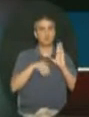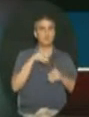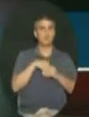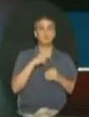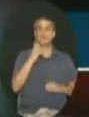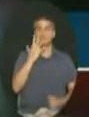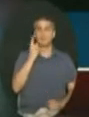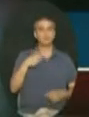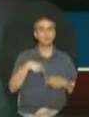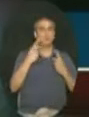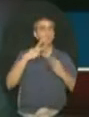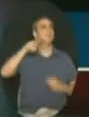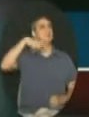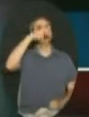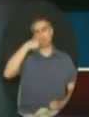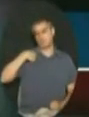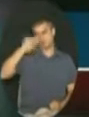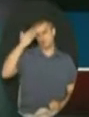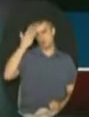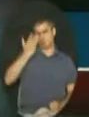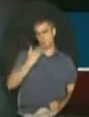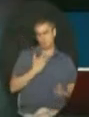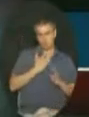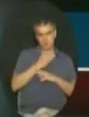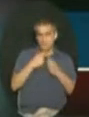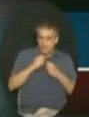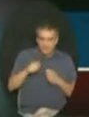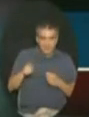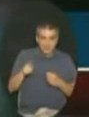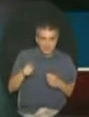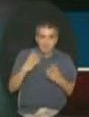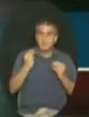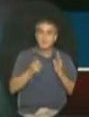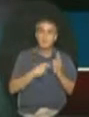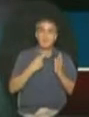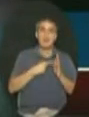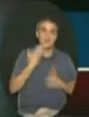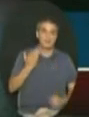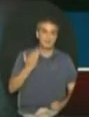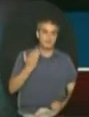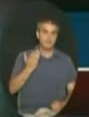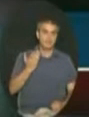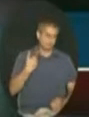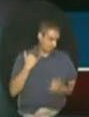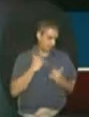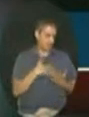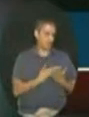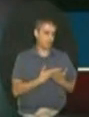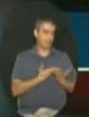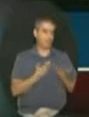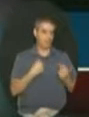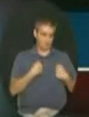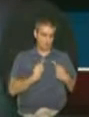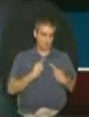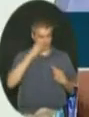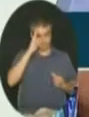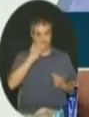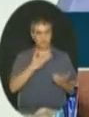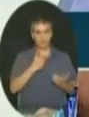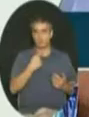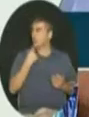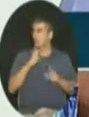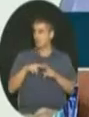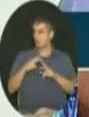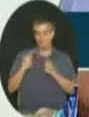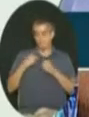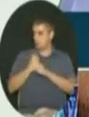פריימריז, ימי חמישי, זה ימים של סיורים. אנחנו פונים לחברי כנסת לא פעם ולא פעמיים. אז הנה, אני מביא את הצעה, זאת אומרת שאני בליכוד. אז יגידו שהוועדות